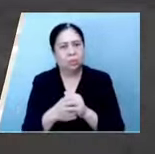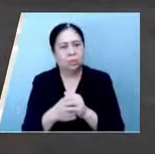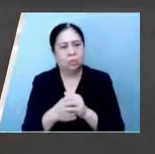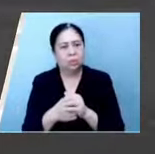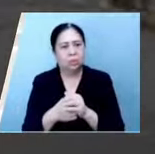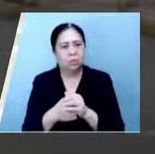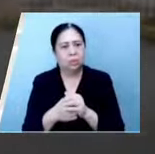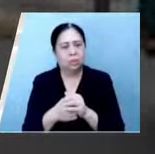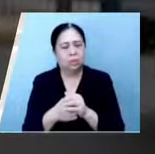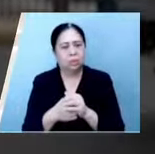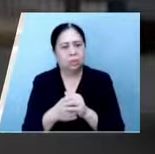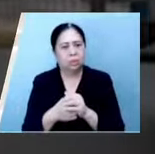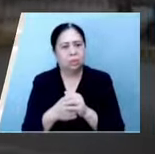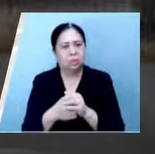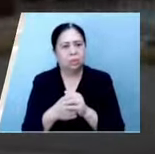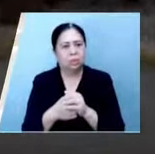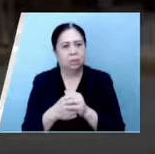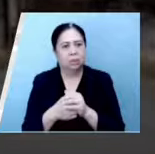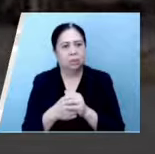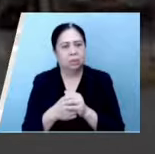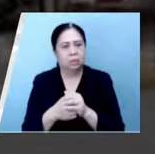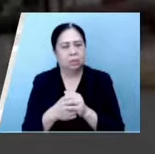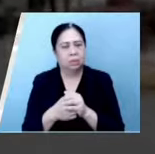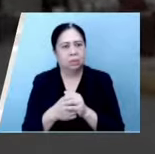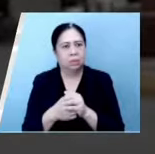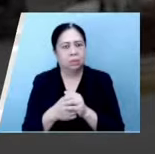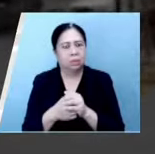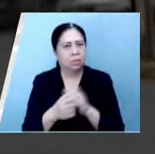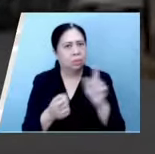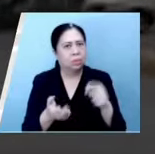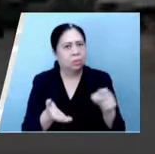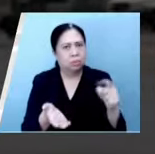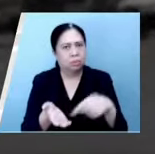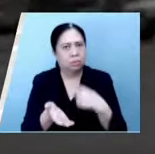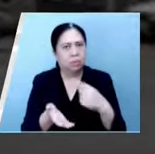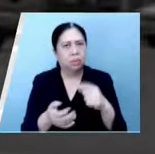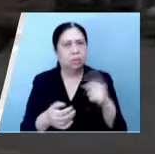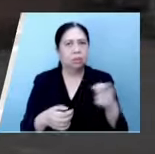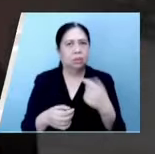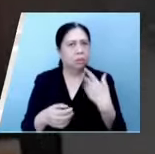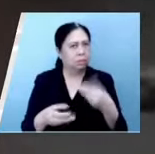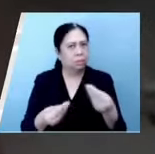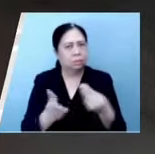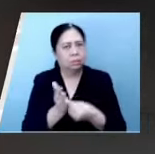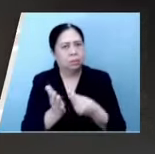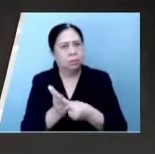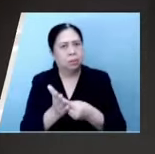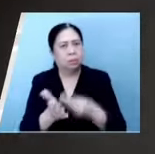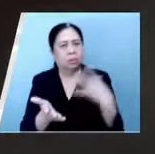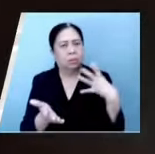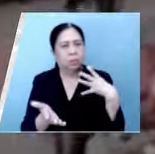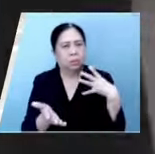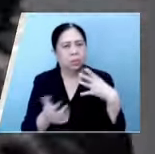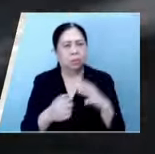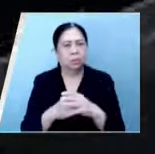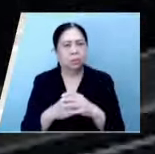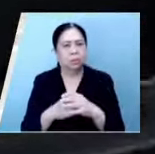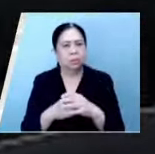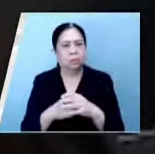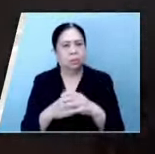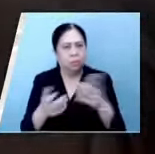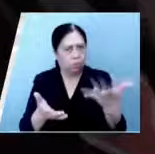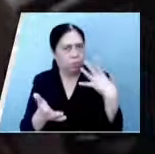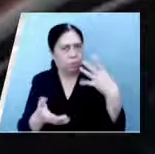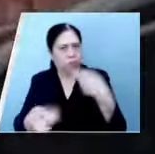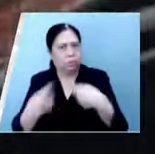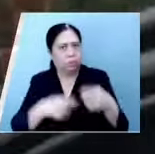Give. No, this, 150, my tip. You have paper money. My tip. Paper money. Wait. I go change the money. Sa mga